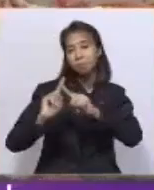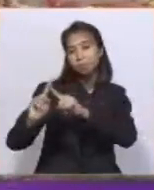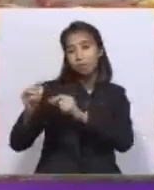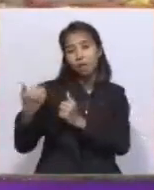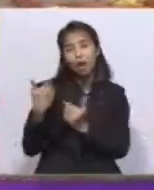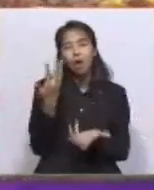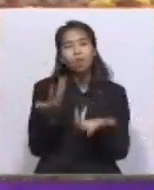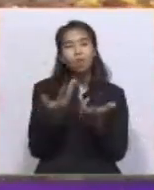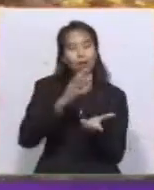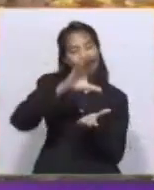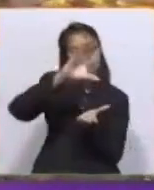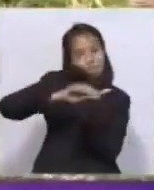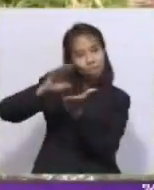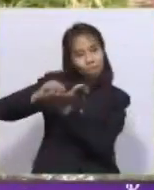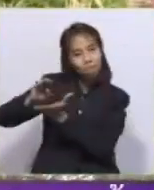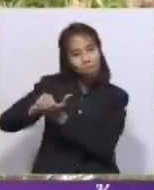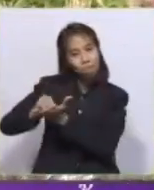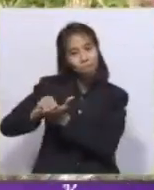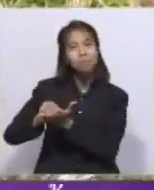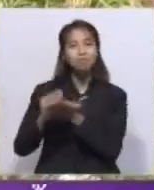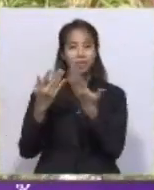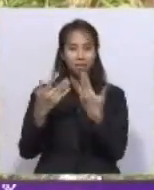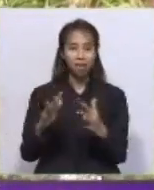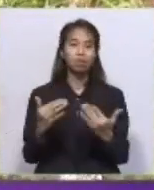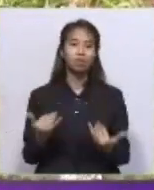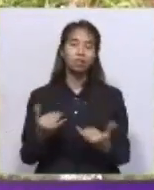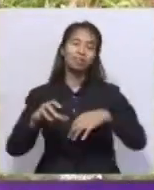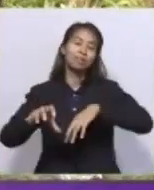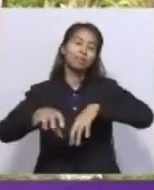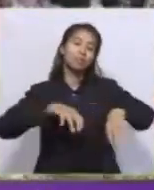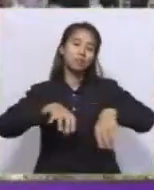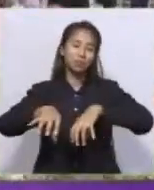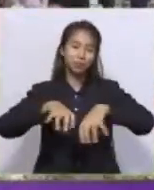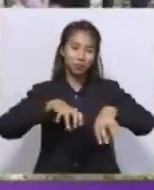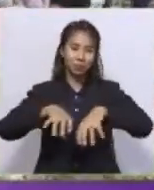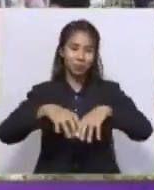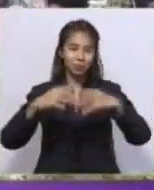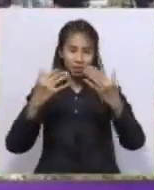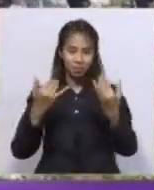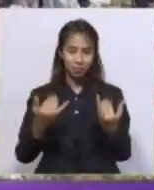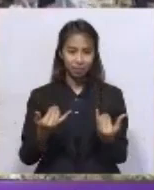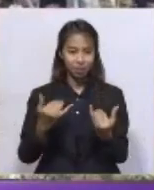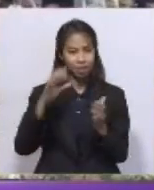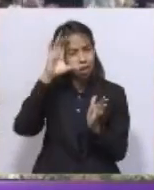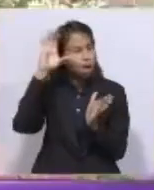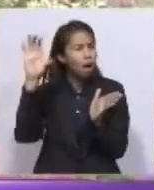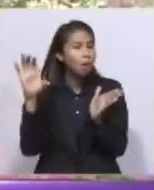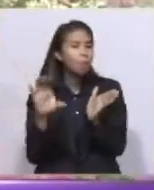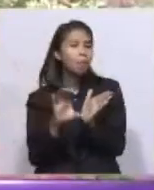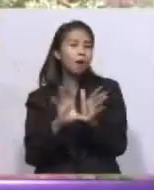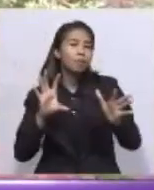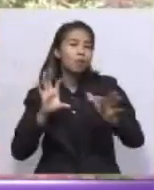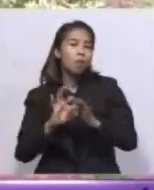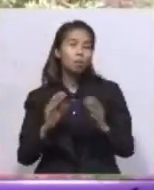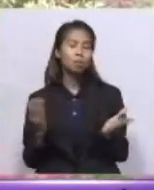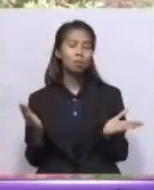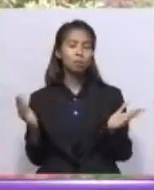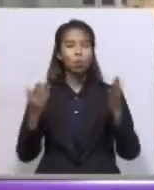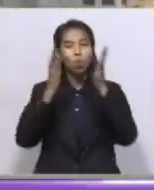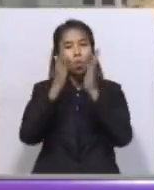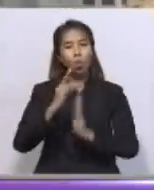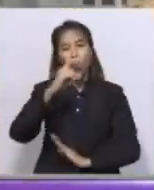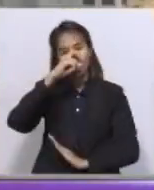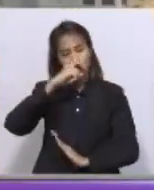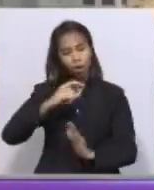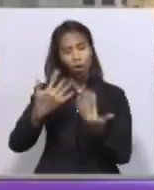ธีไหนนะครับในการบันทึกความทรงจำแต่ความทรงจำของงานอุ่นไอรักคลายความหนาวครับก็จะเป็นภาพความประทับใจที่คนไทยทุกคนครับมี